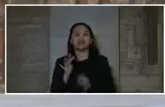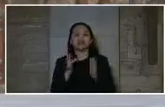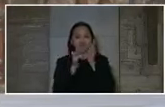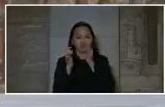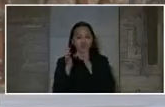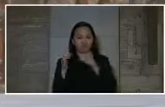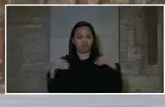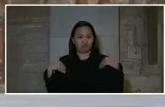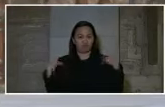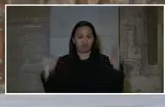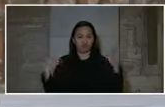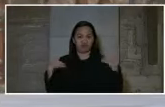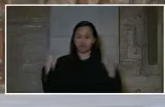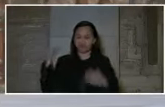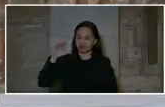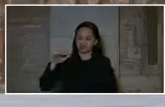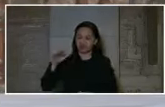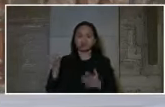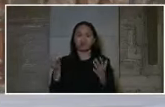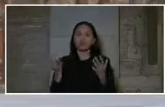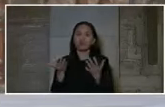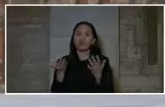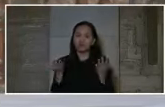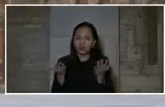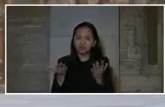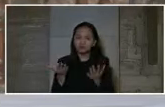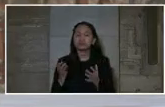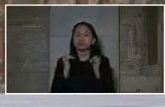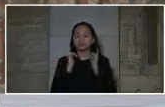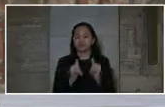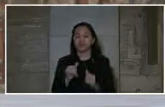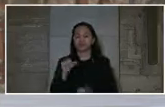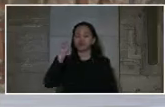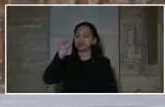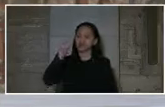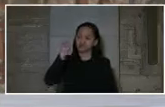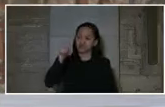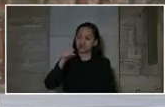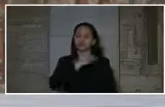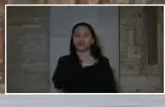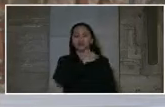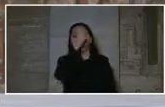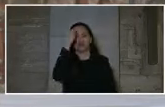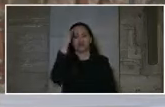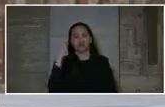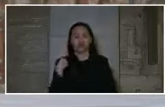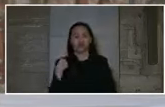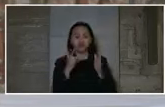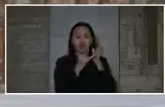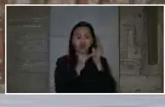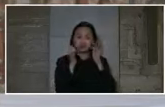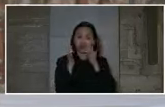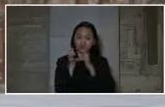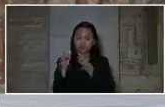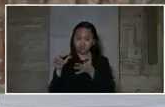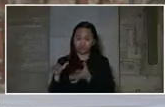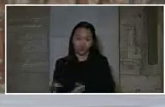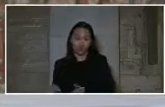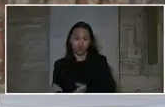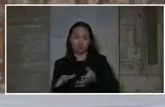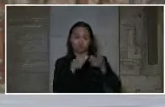Nandoon pa rin ang kanyang oo nung si Jesus ay lisan ang kanilang